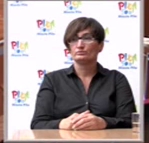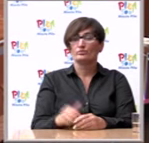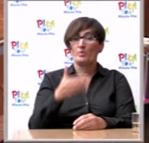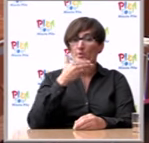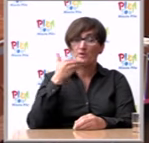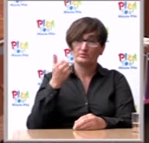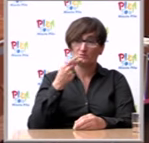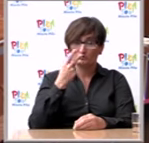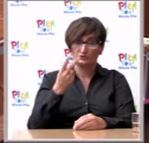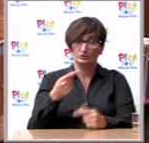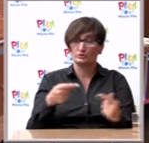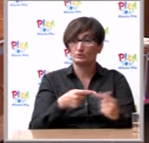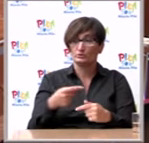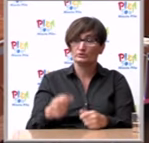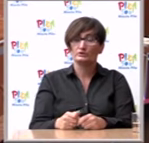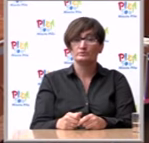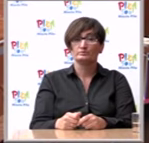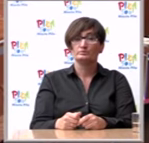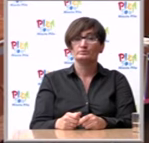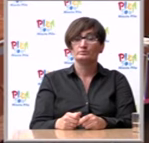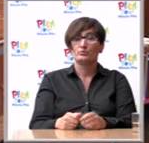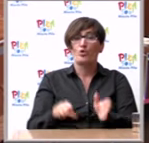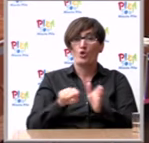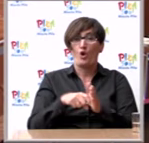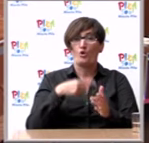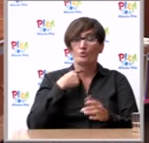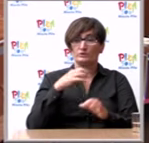Nie widzę zgłoszeń, zamykam dyskusję. Możemy przystąpić do głosowania.